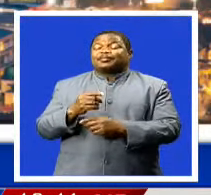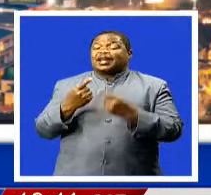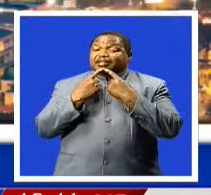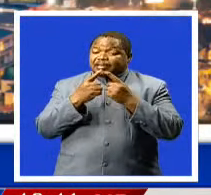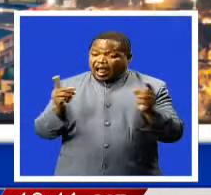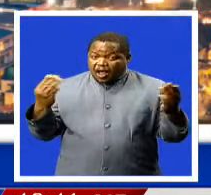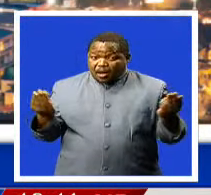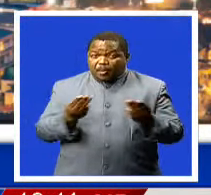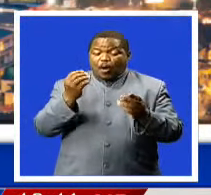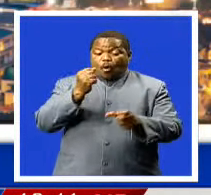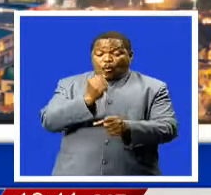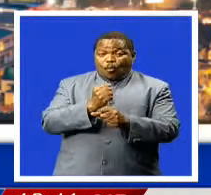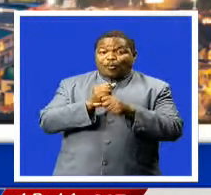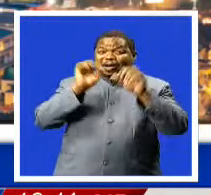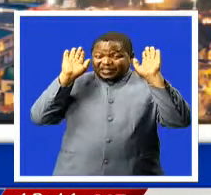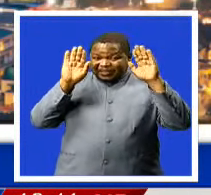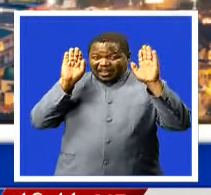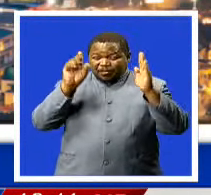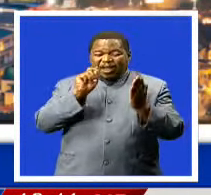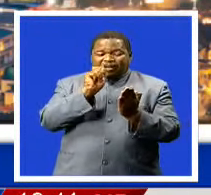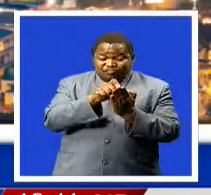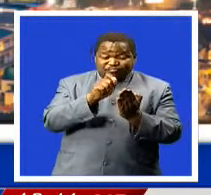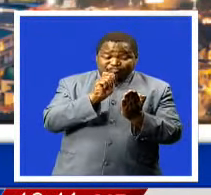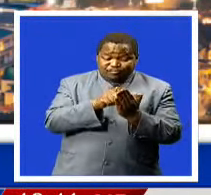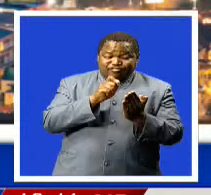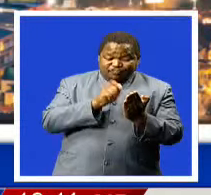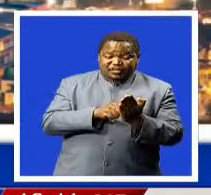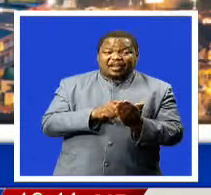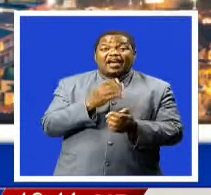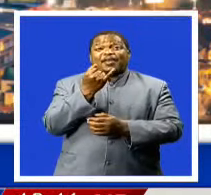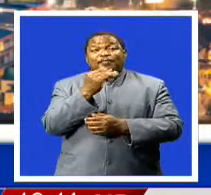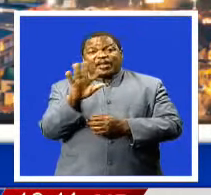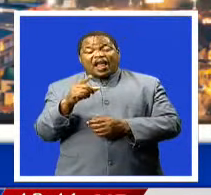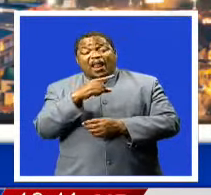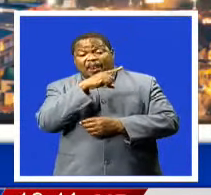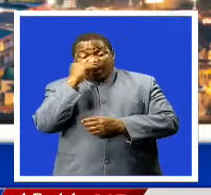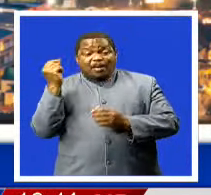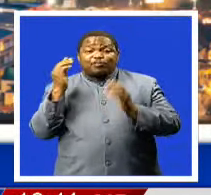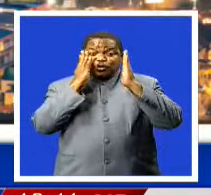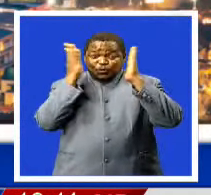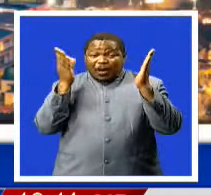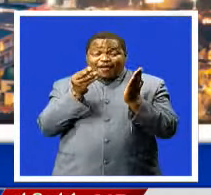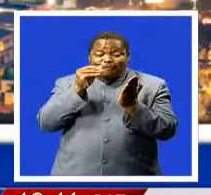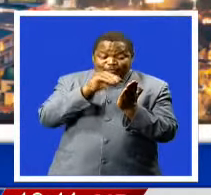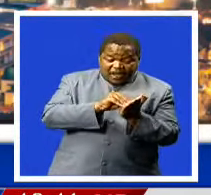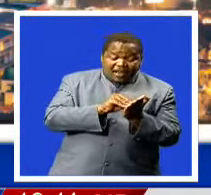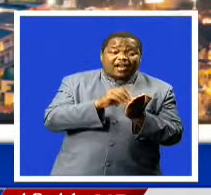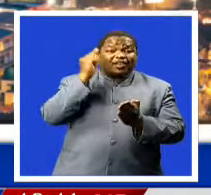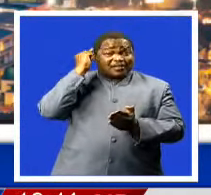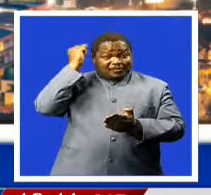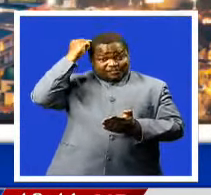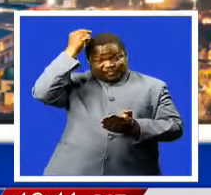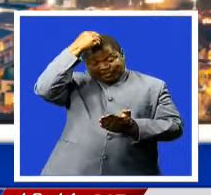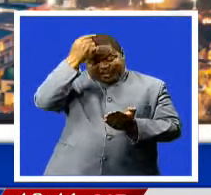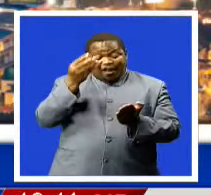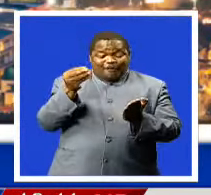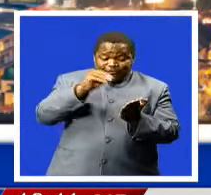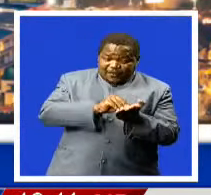tibika ngelive laseSwatini kanye nebukhosi njengoba lokho kutawugwema Tindzaba letingemanga